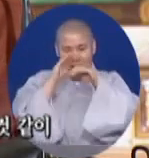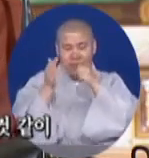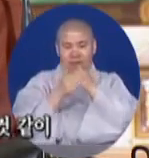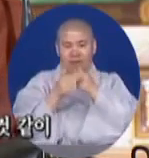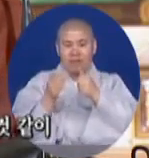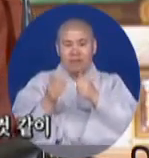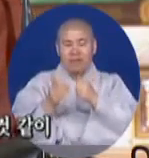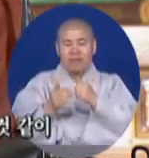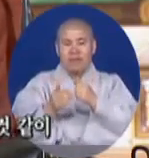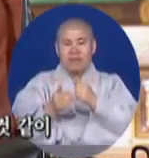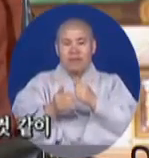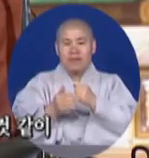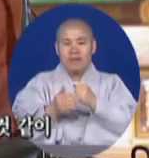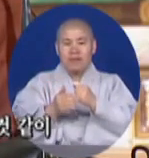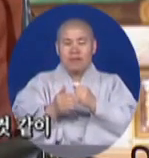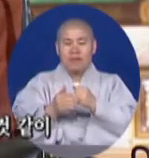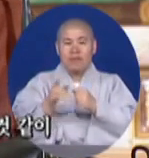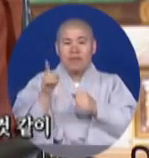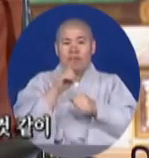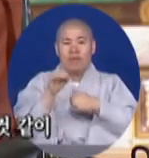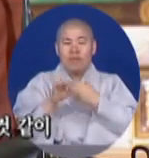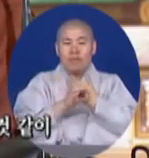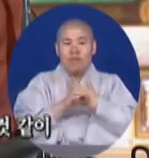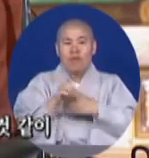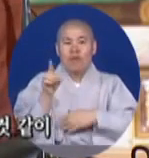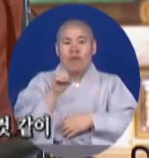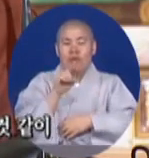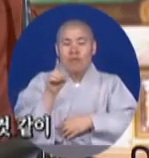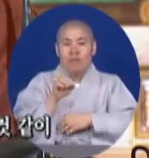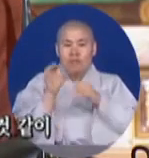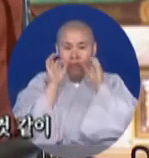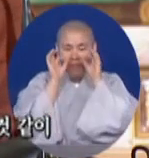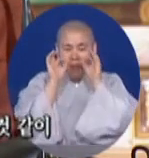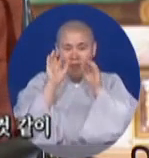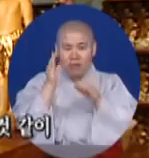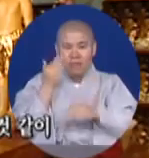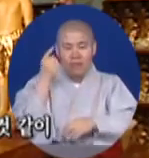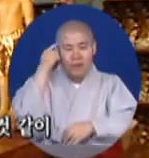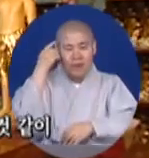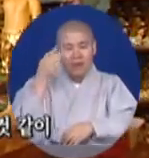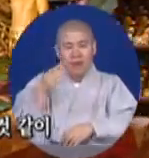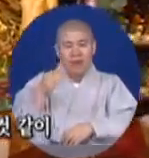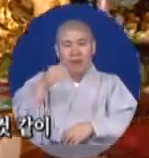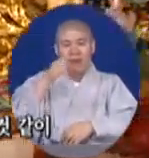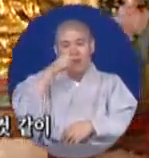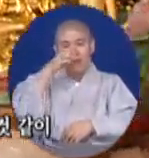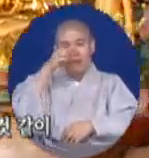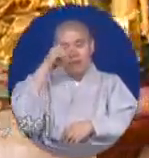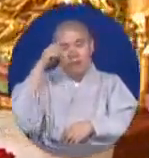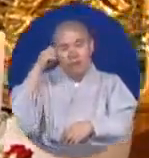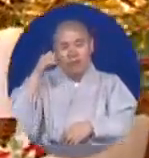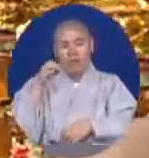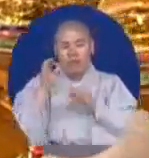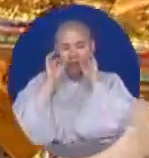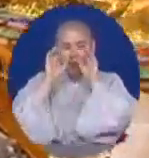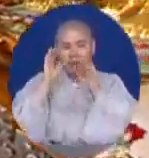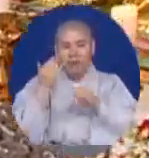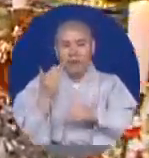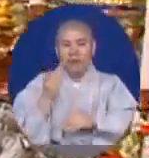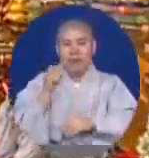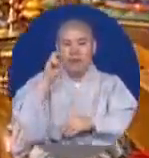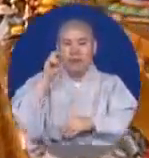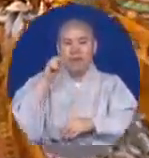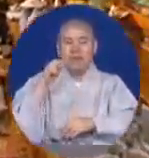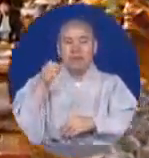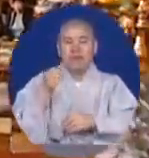어두워서. 그럼 뭘로 보느냐? 등불로 비춰봐야 봐요. 그래서 무등이면 불각이 아니라